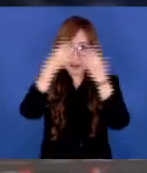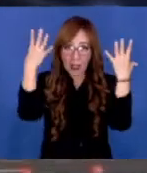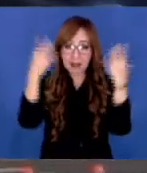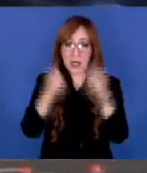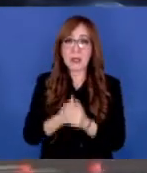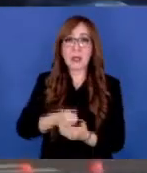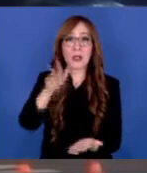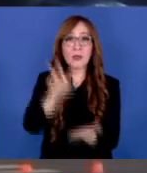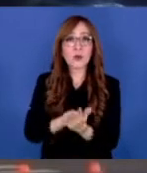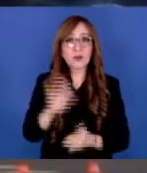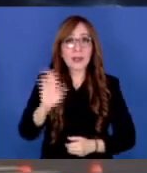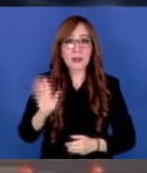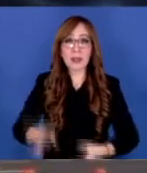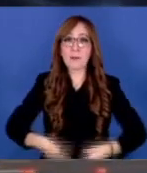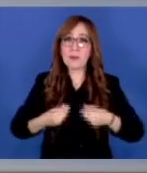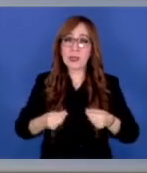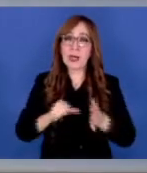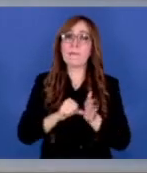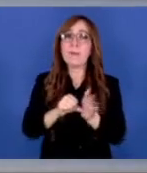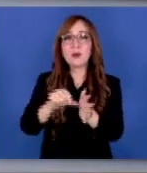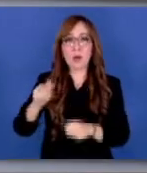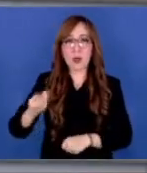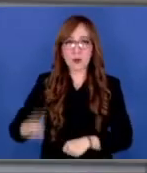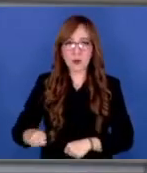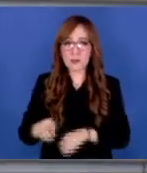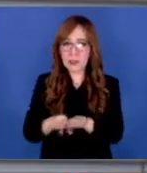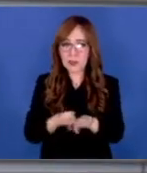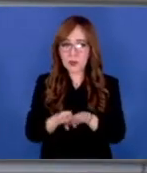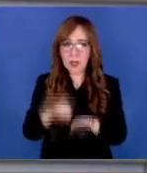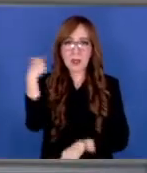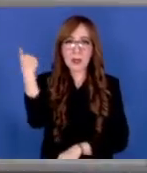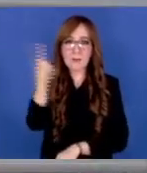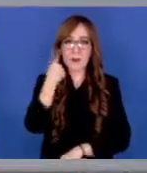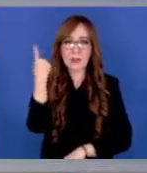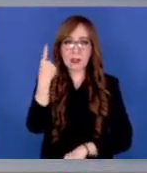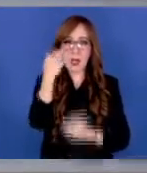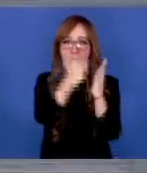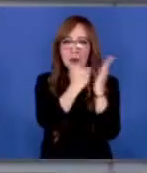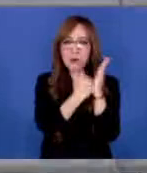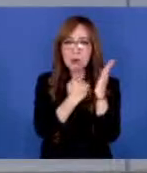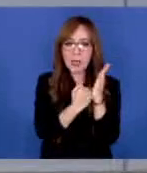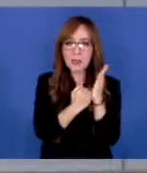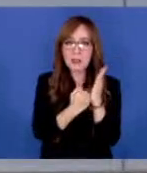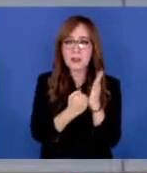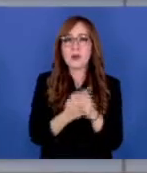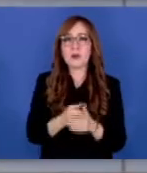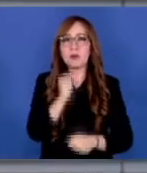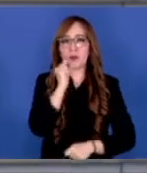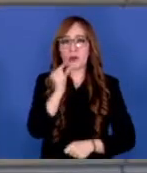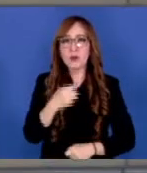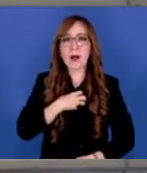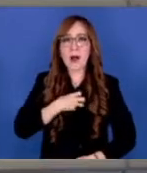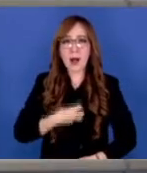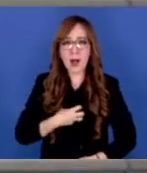tidak memberikan bantuan hukum terhadap Firly mengacu pada peraturan pemerintah terkait dengan hak keuangan,